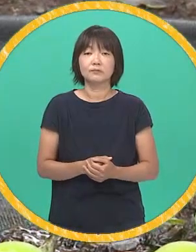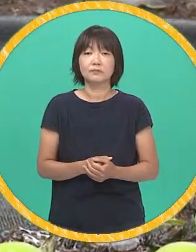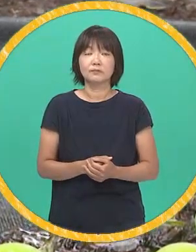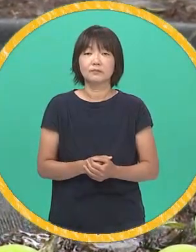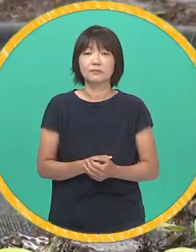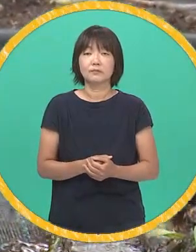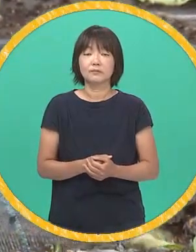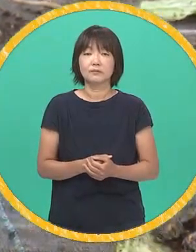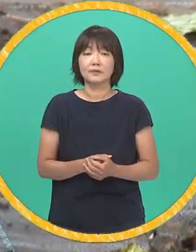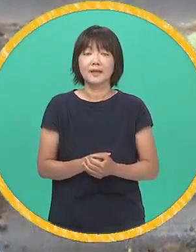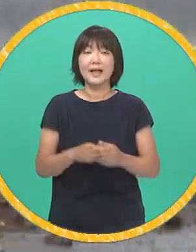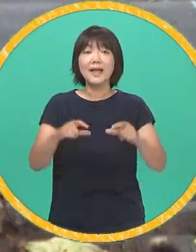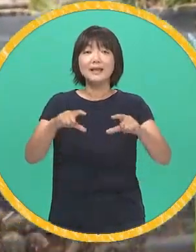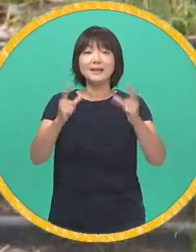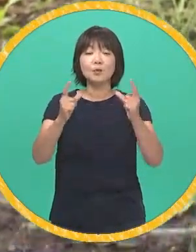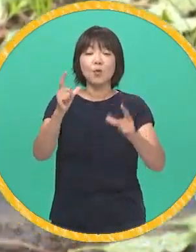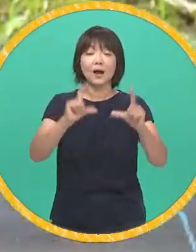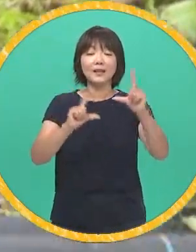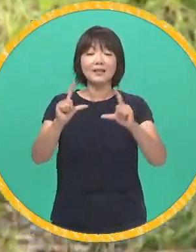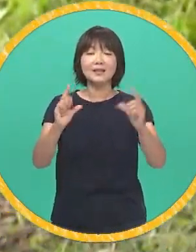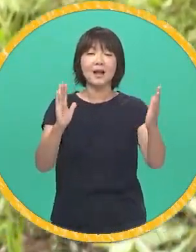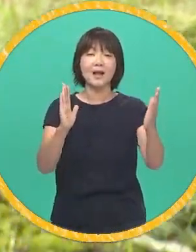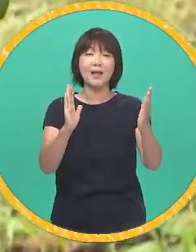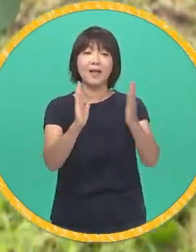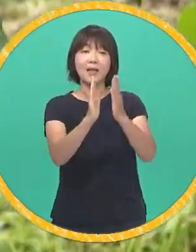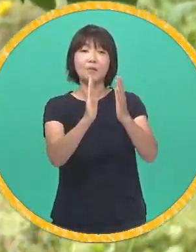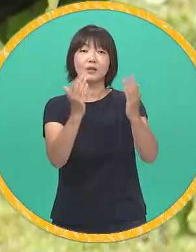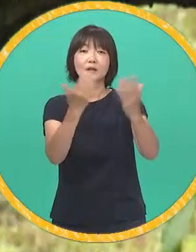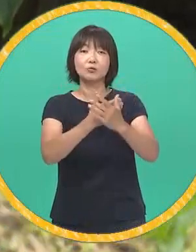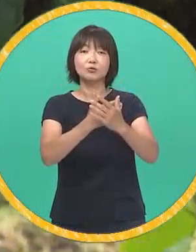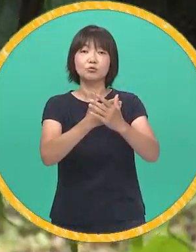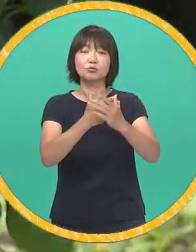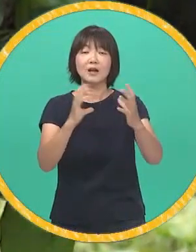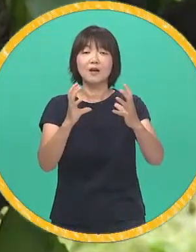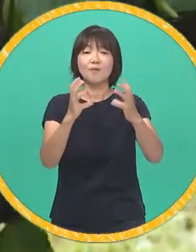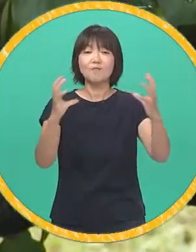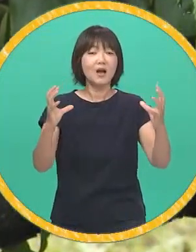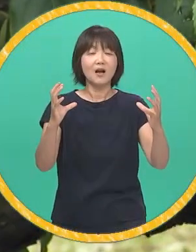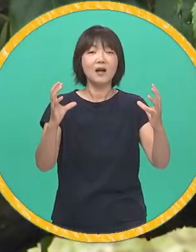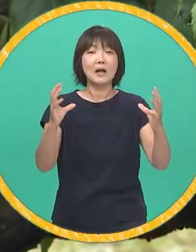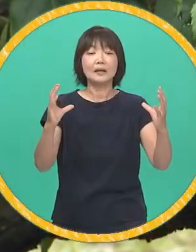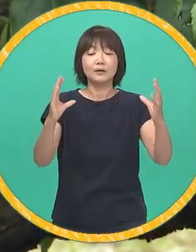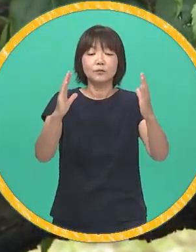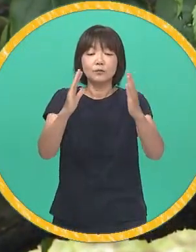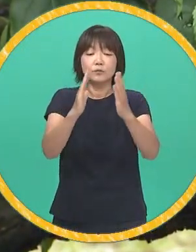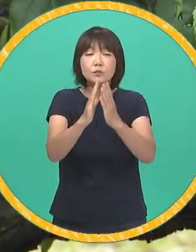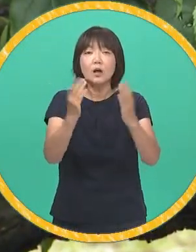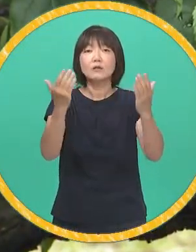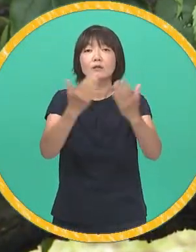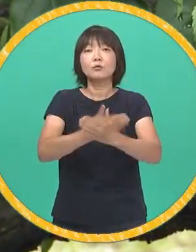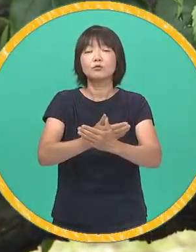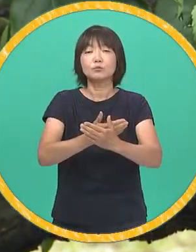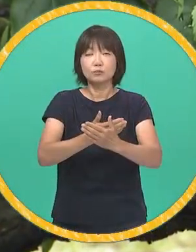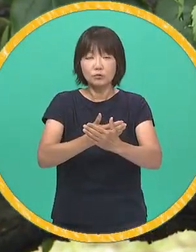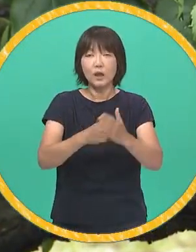後彼の平面的な形に行きがなりますので圧立体的な木の形よりもかなり作業効率も良くなり